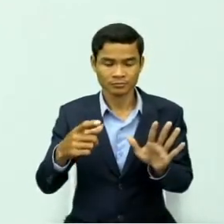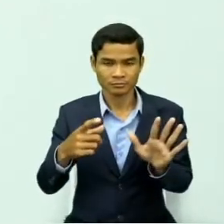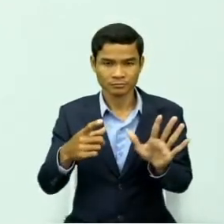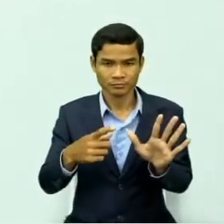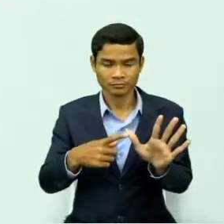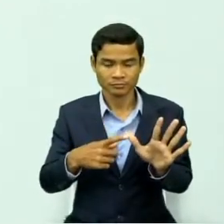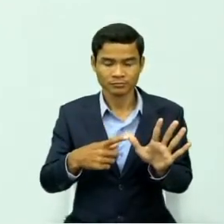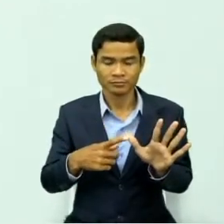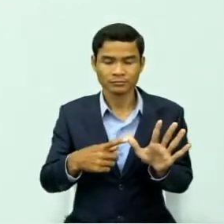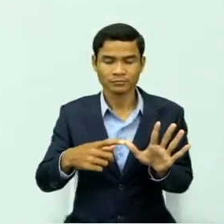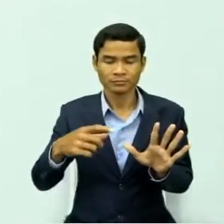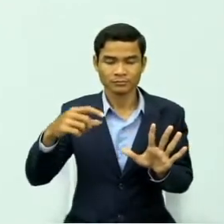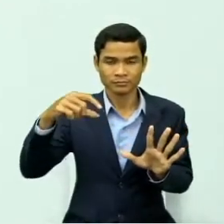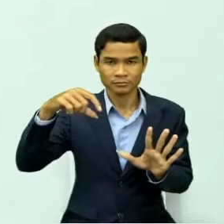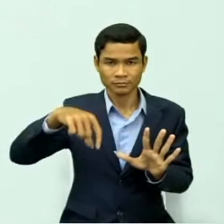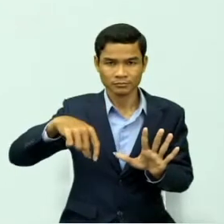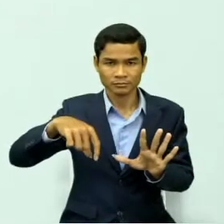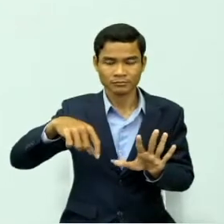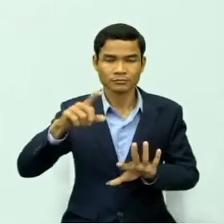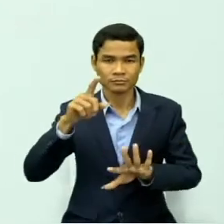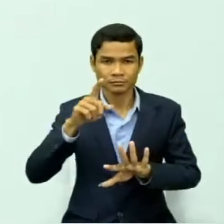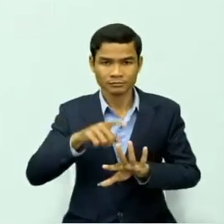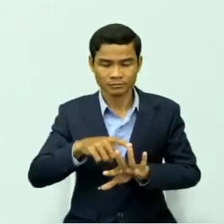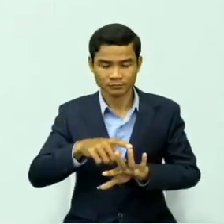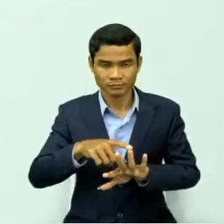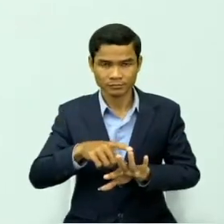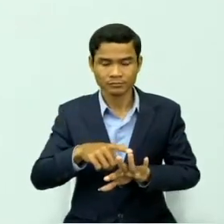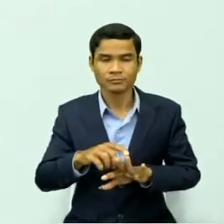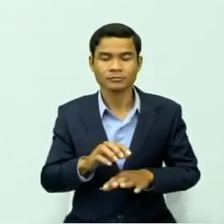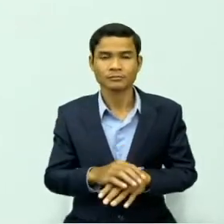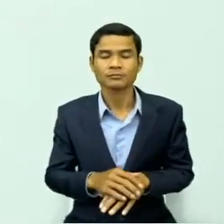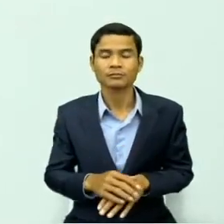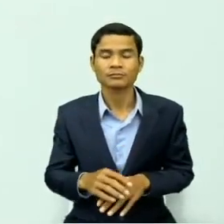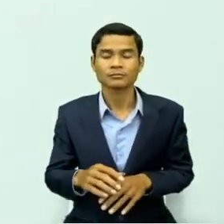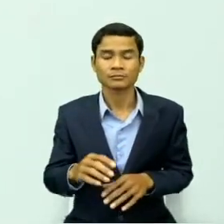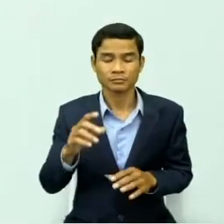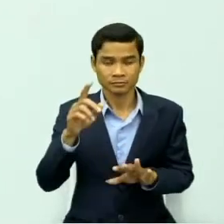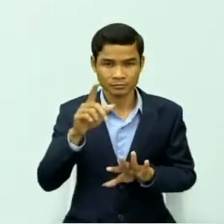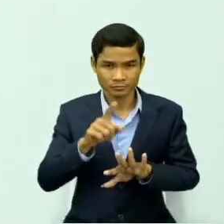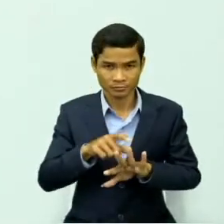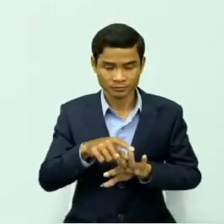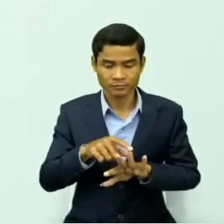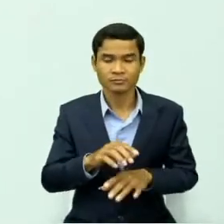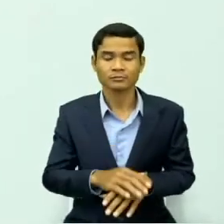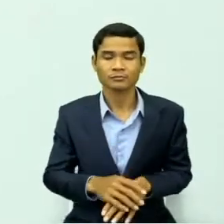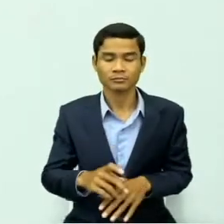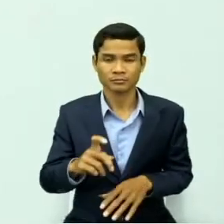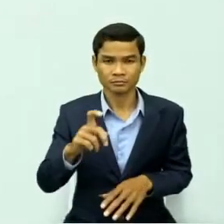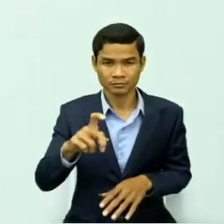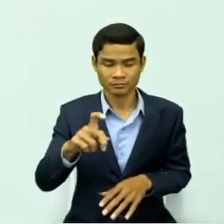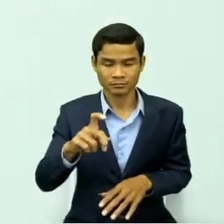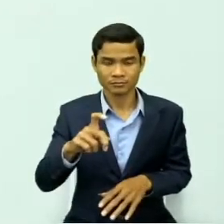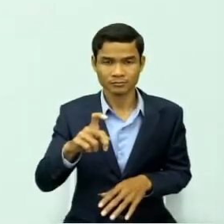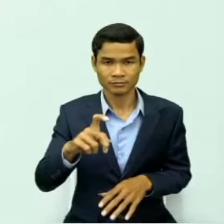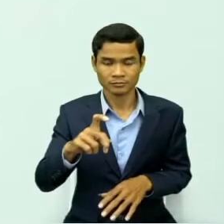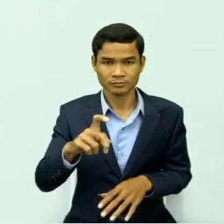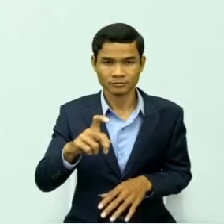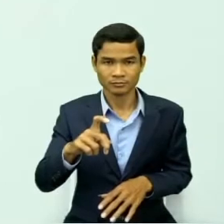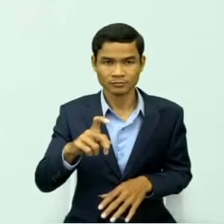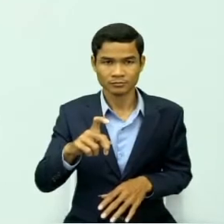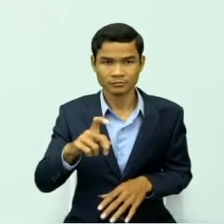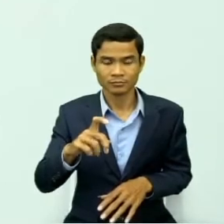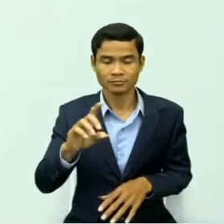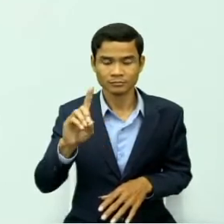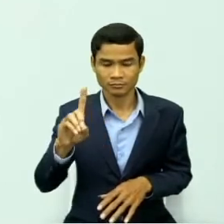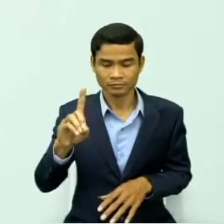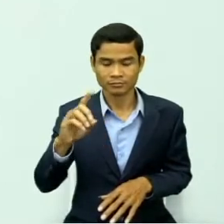phnê, phnê nâng có, phnê, bần tạ mối, phnê. Phá